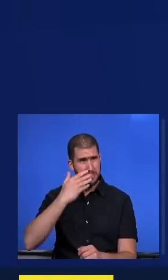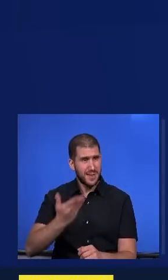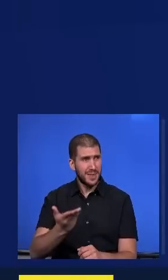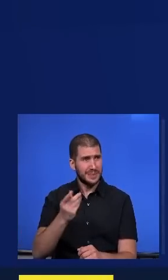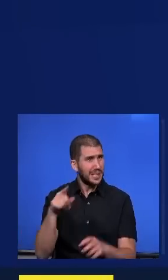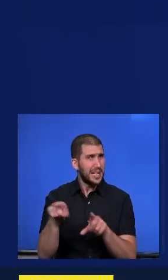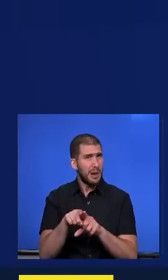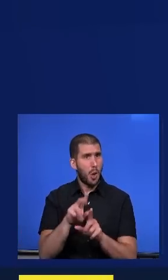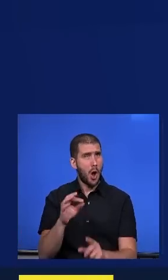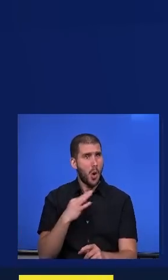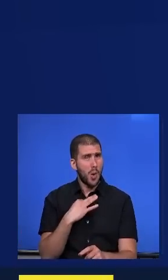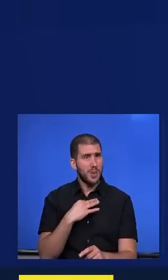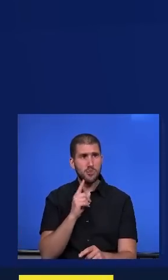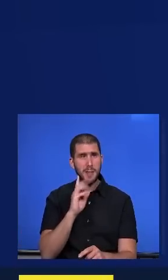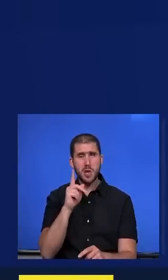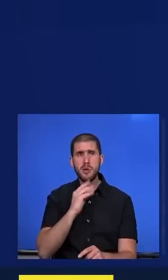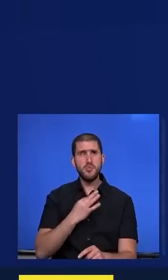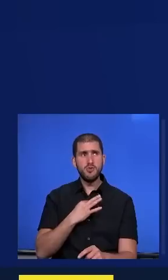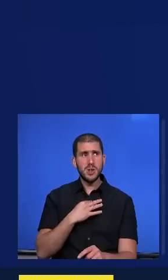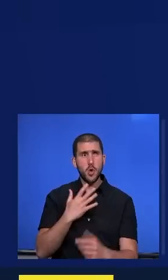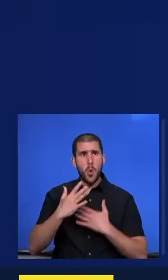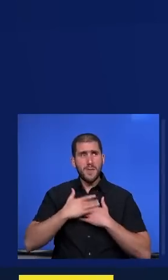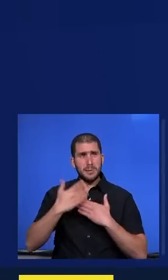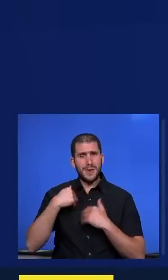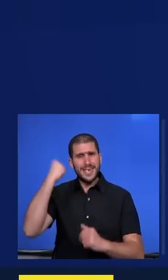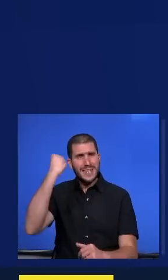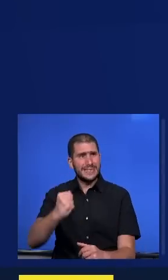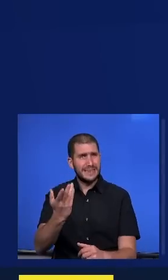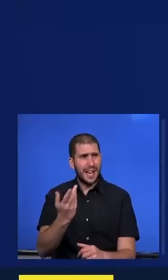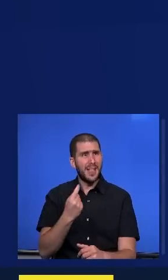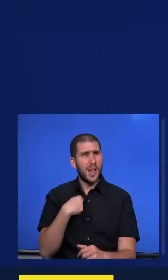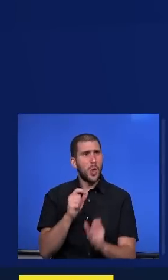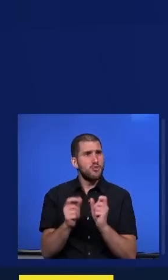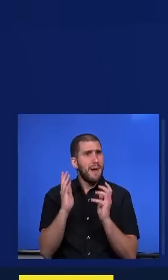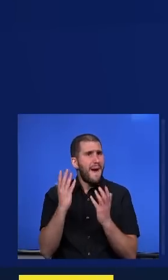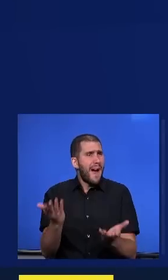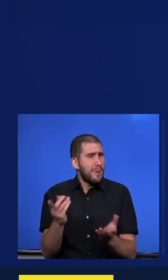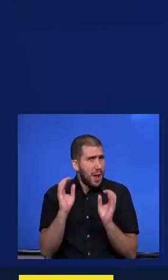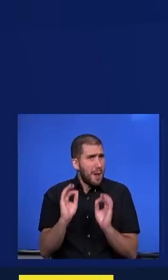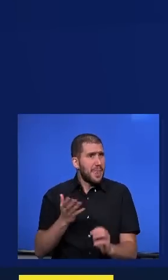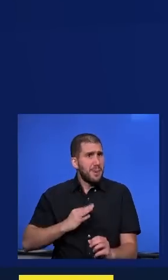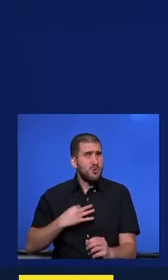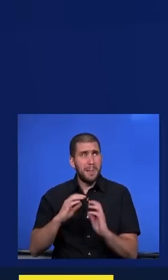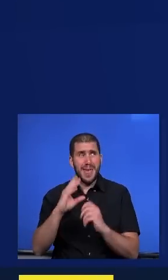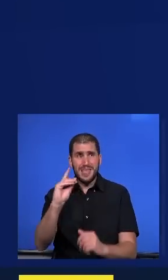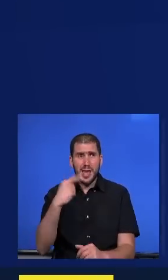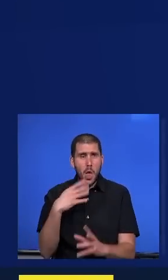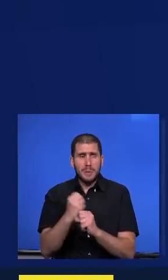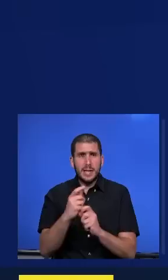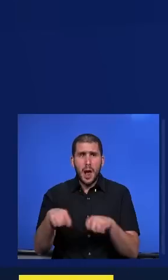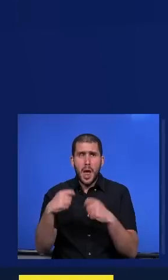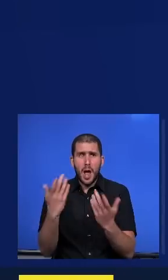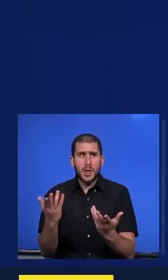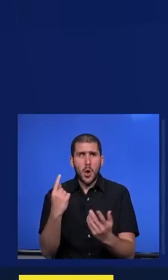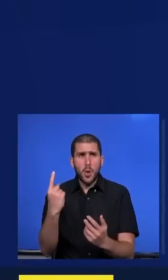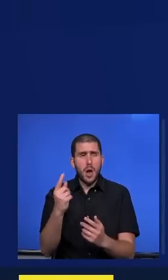כמו שהיא תקרא לי על השם שלי שאוהבתי, ואנחנו צריכים לרצח אותה. אנחנו אנשים רעים, זאת האמת. הבן שלי בכיתה דלת, אני לא מצליח לחנך אותו. כל